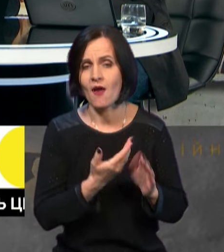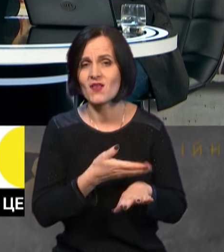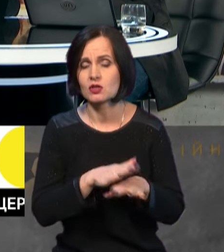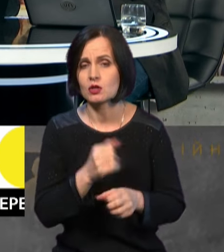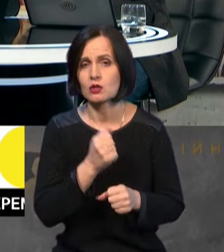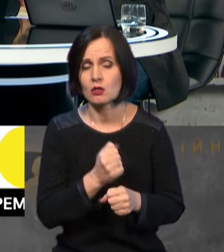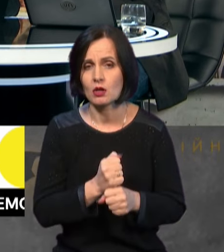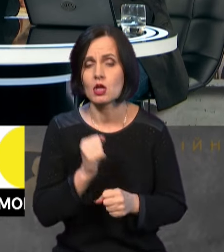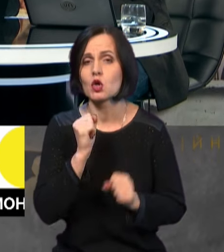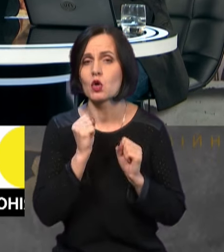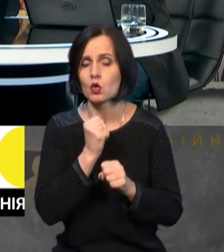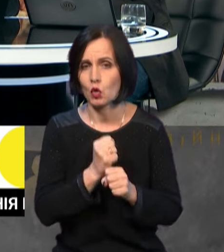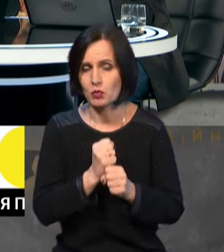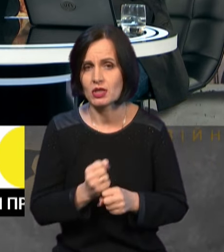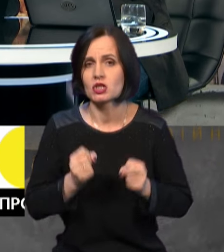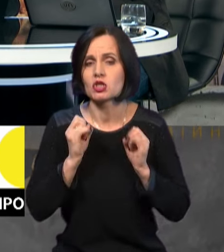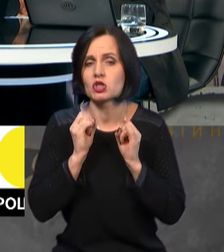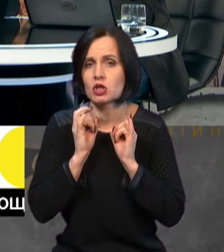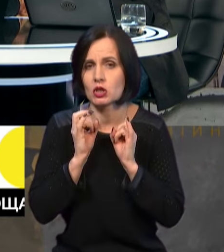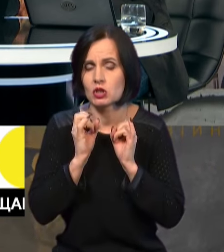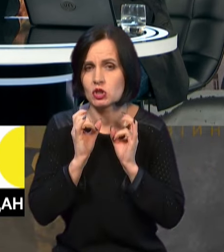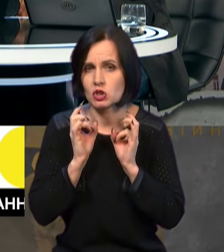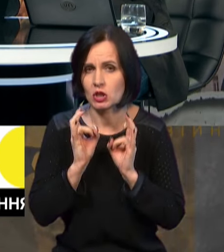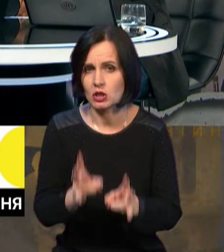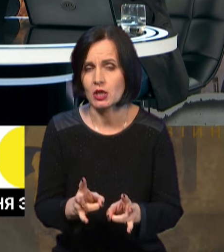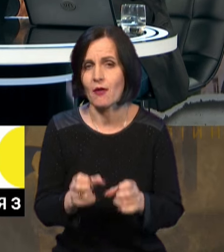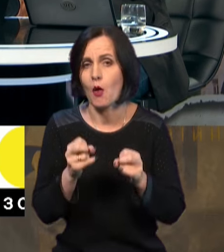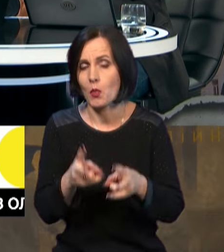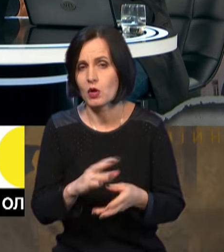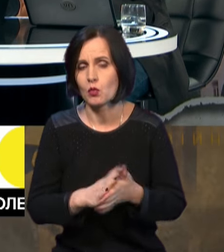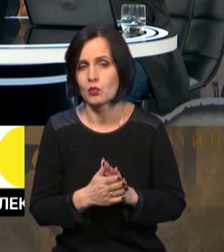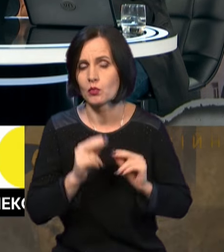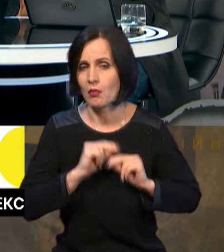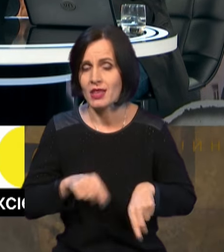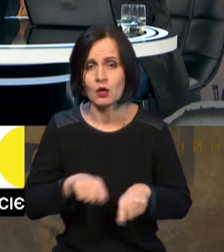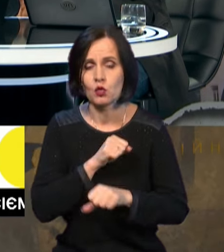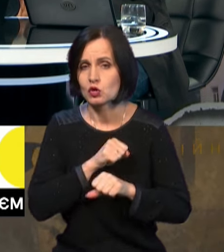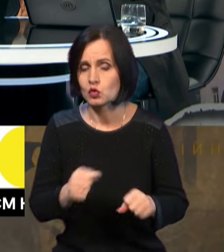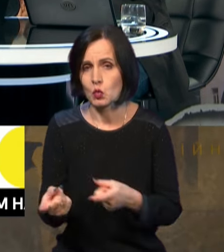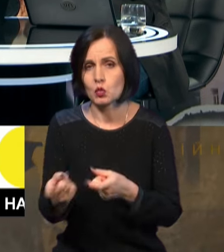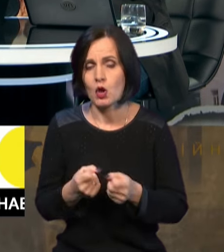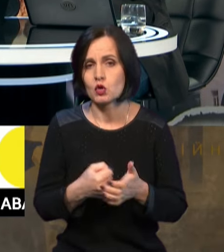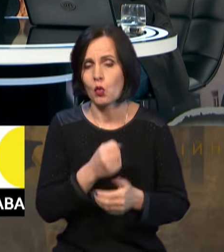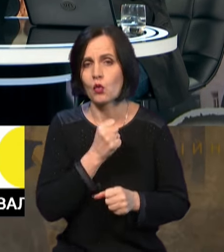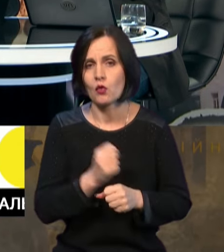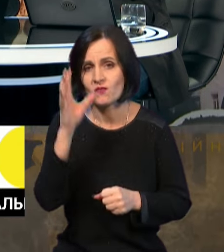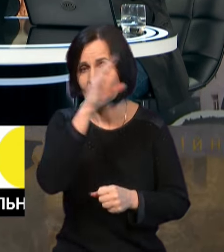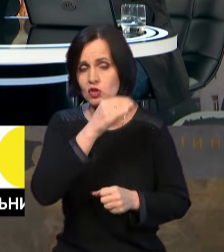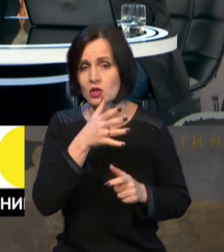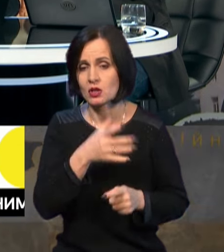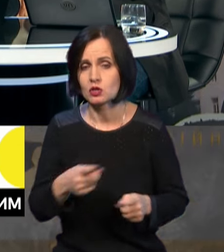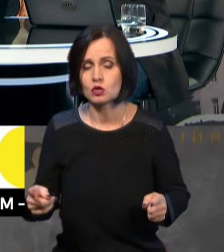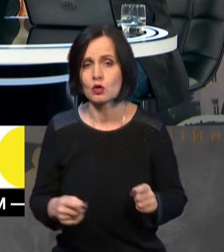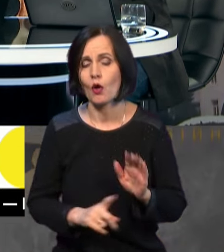і робіт зі шкідливими і небезпечними умовами праці. І також їх не можна залучати до роботи у нічний час, тобто